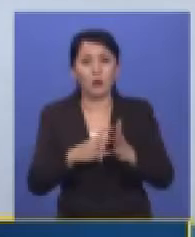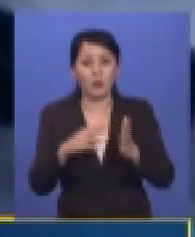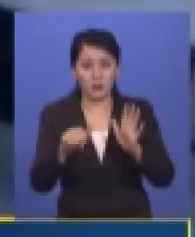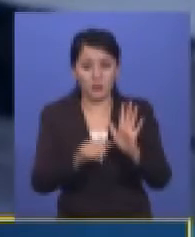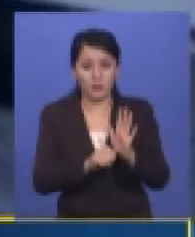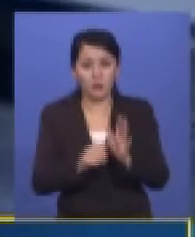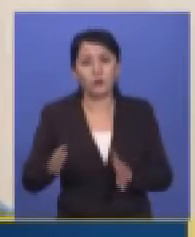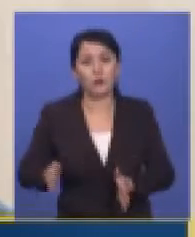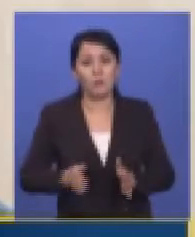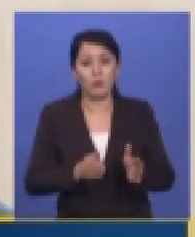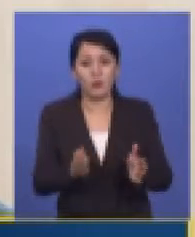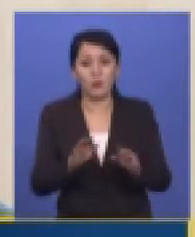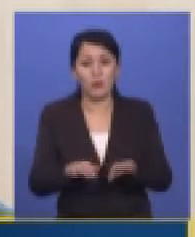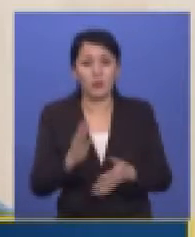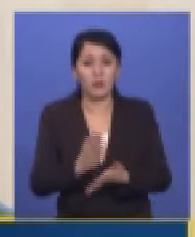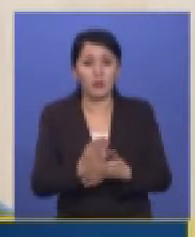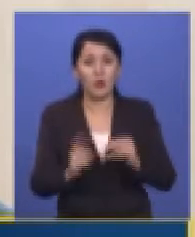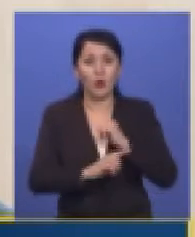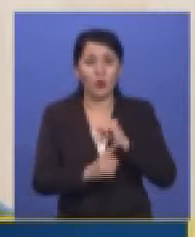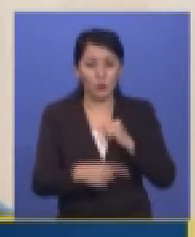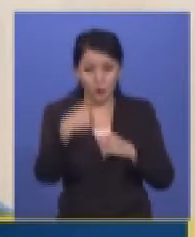жол учаскесі бар. Соңғы жылдары